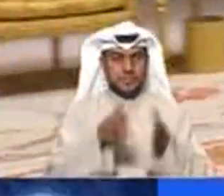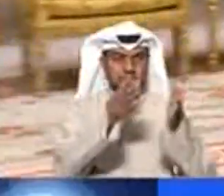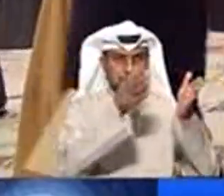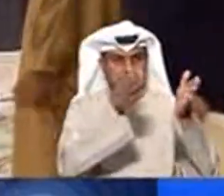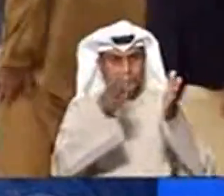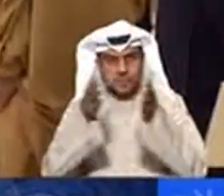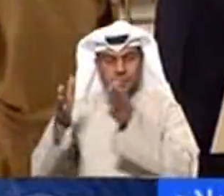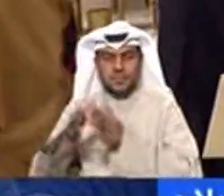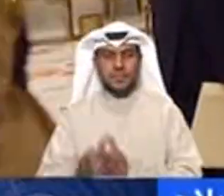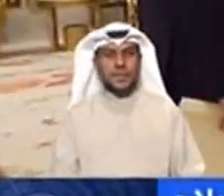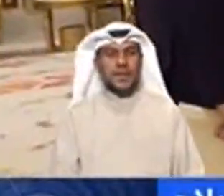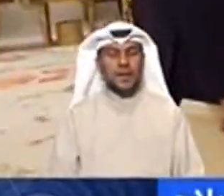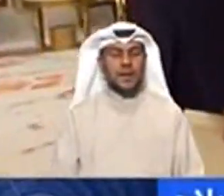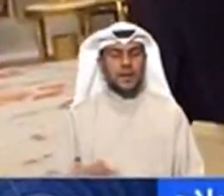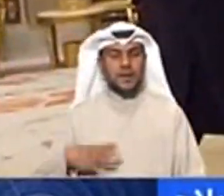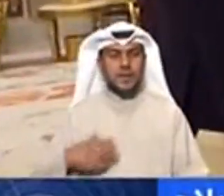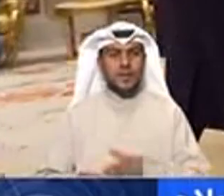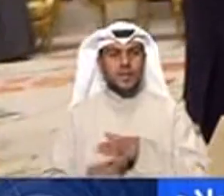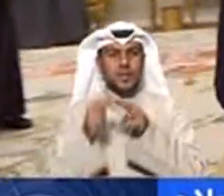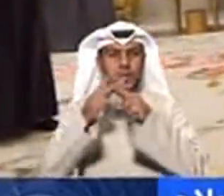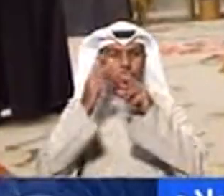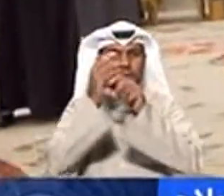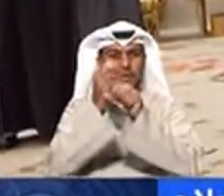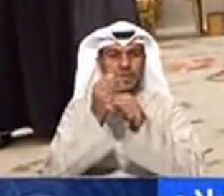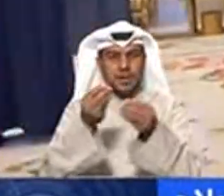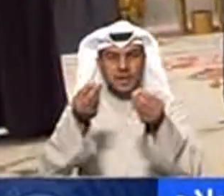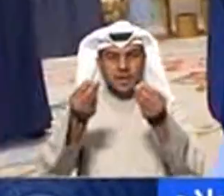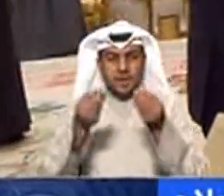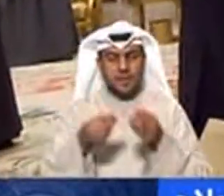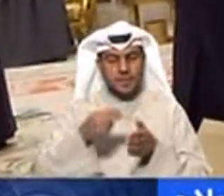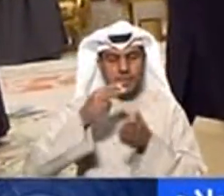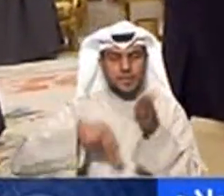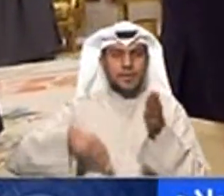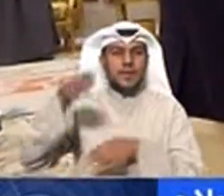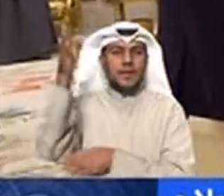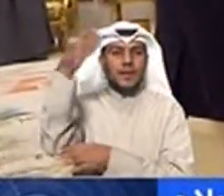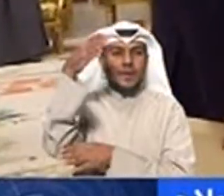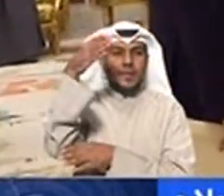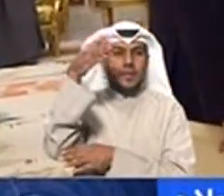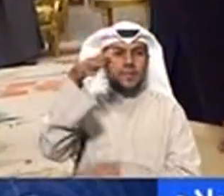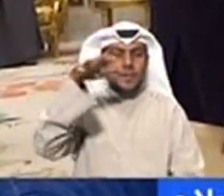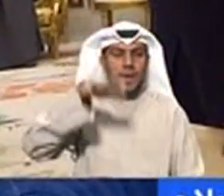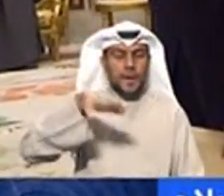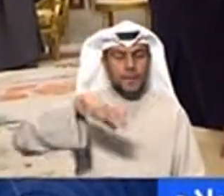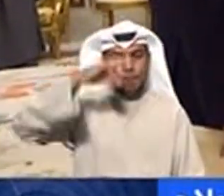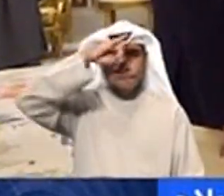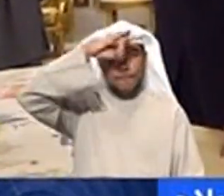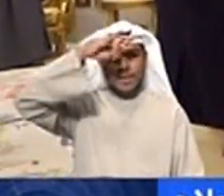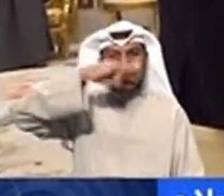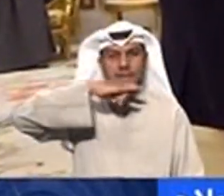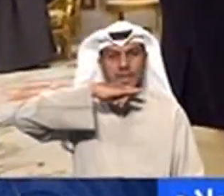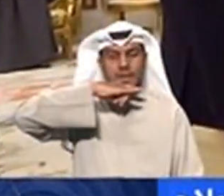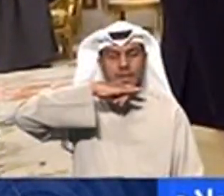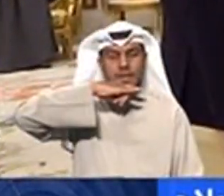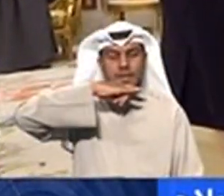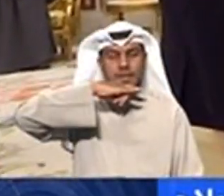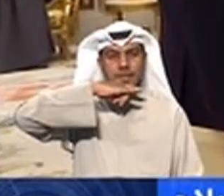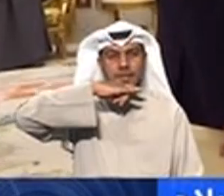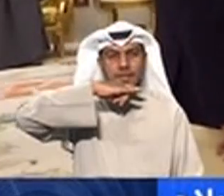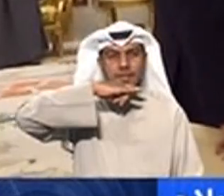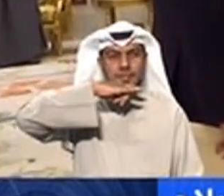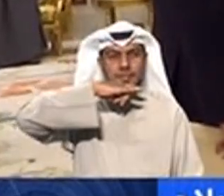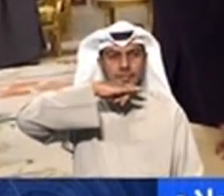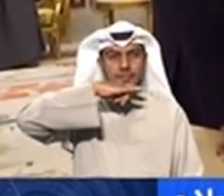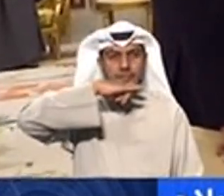كما تسلم سموه رعاه الله أوراق اعتماد السفير عظمات بريديباي سفيرا لجمهورية